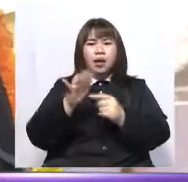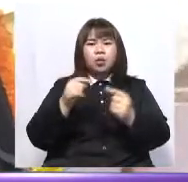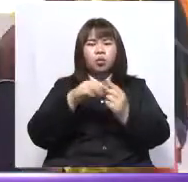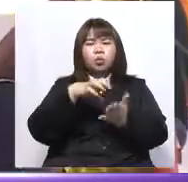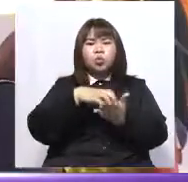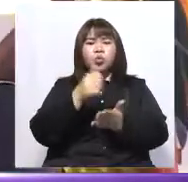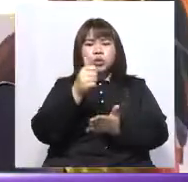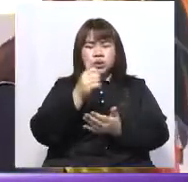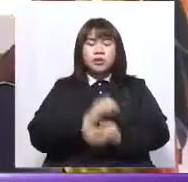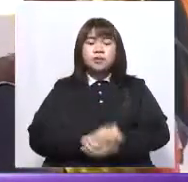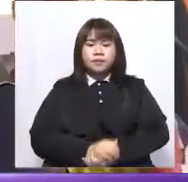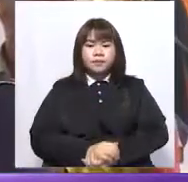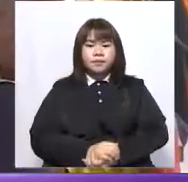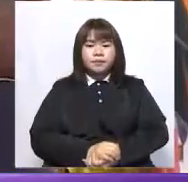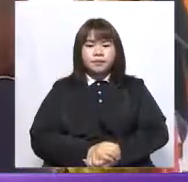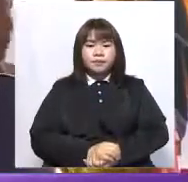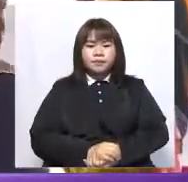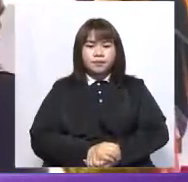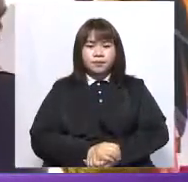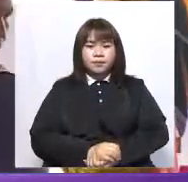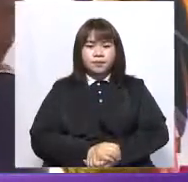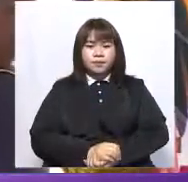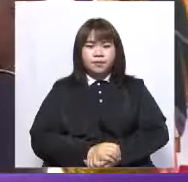คลาภ